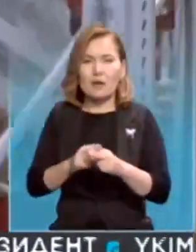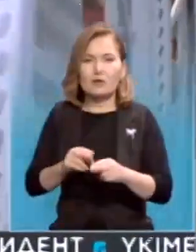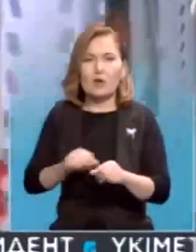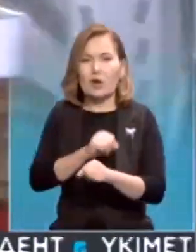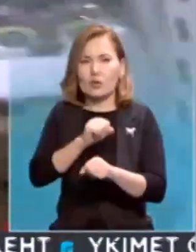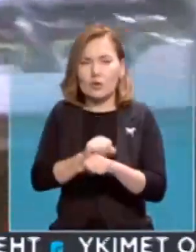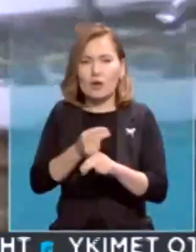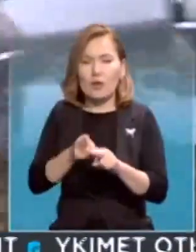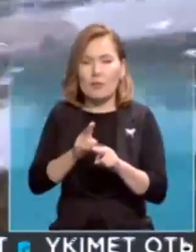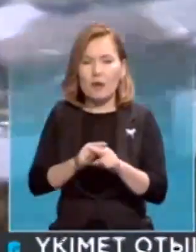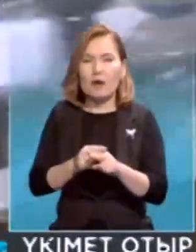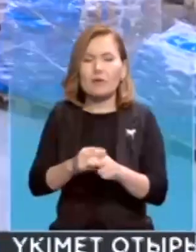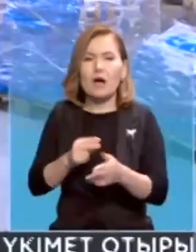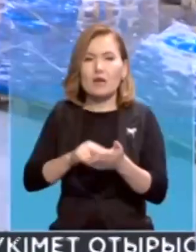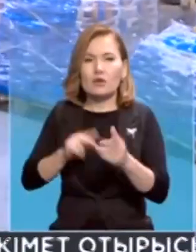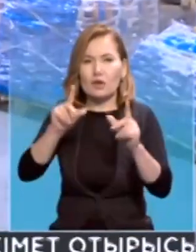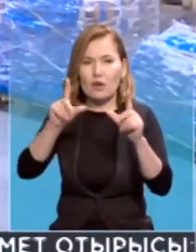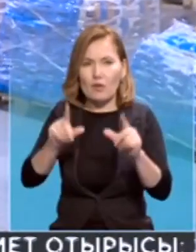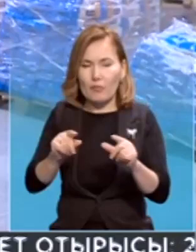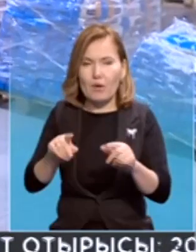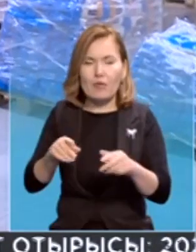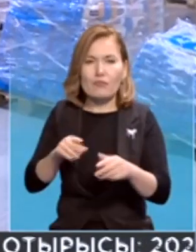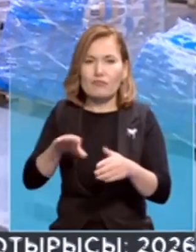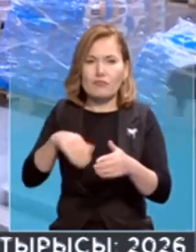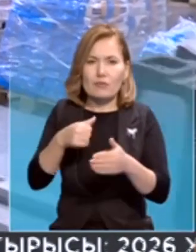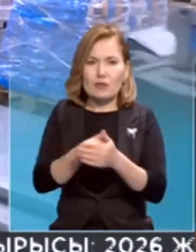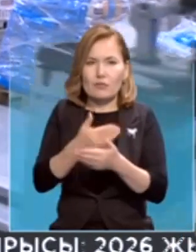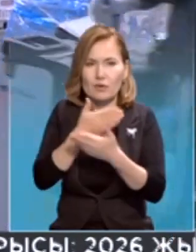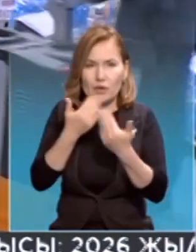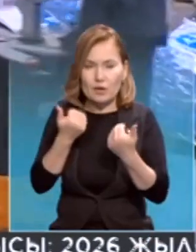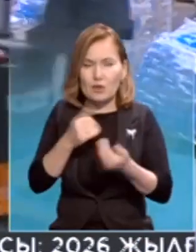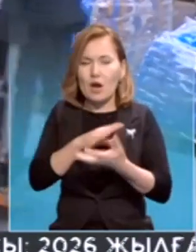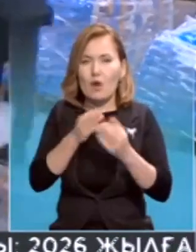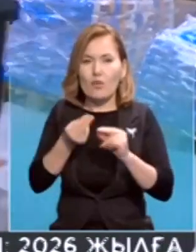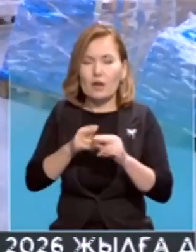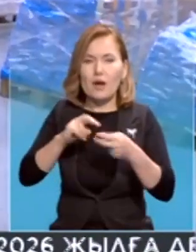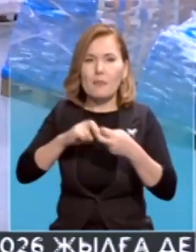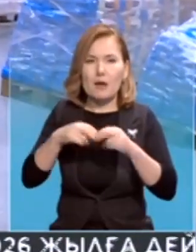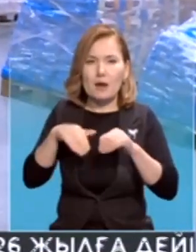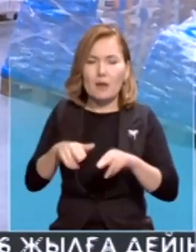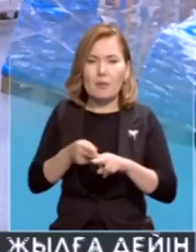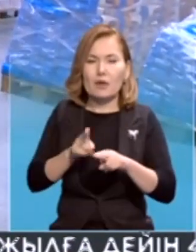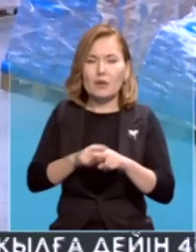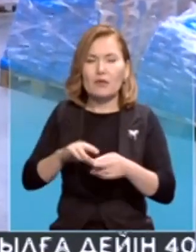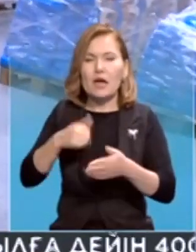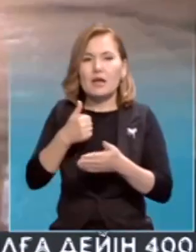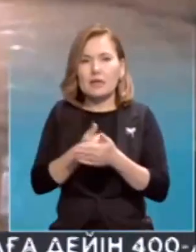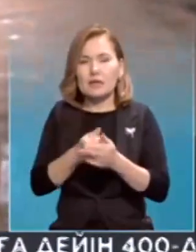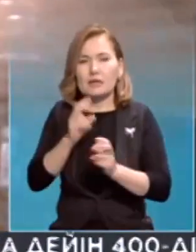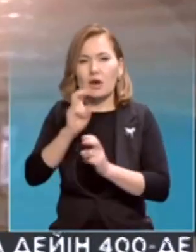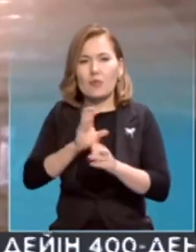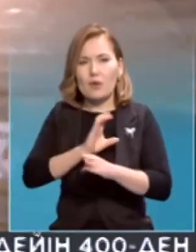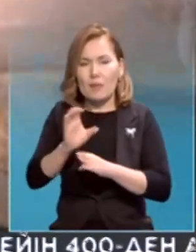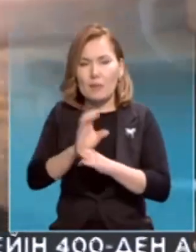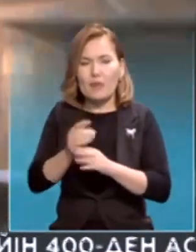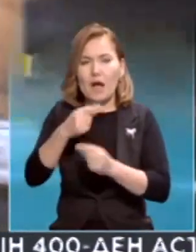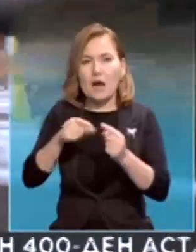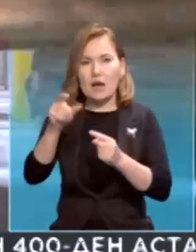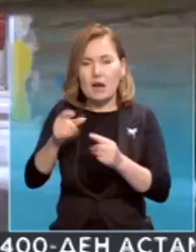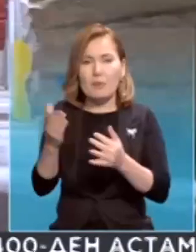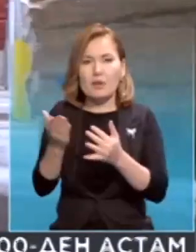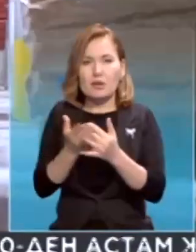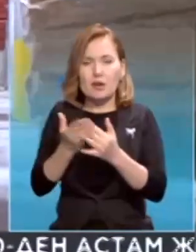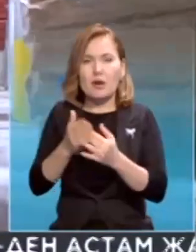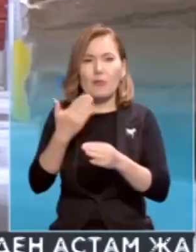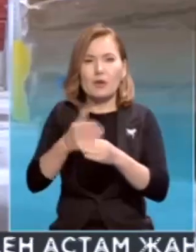қорлары құрылған, бірақ іс жүзінде тауар бағасы шарықтап тұр. Мәселені шешу үшін алдымен тауардың негізгі өндірушісі кәсіпкерге